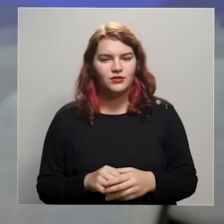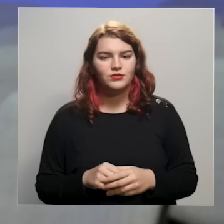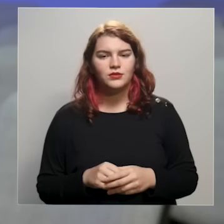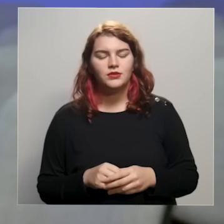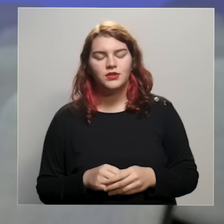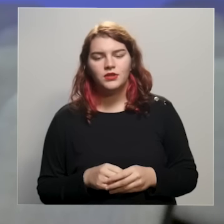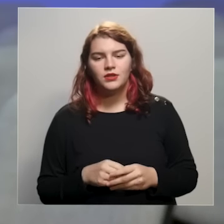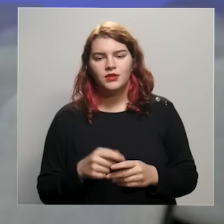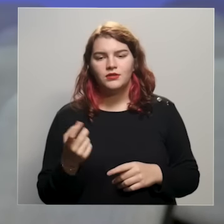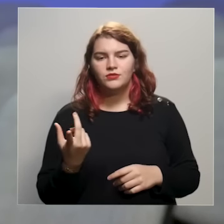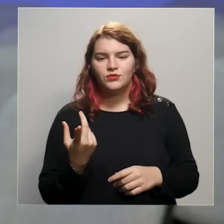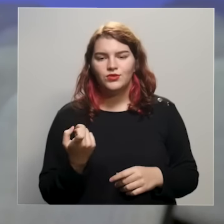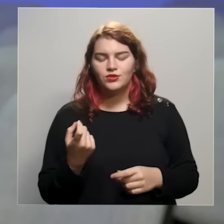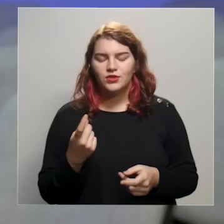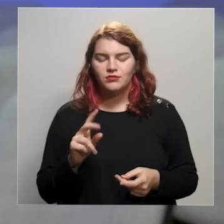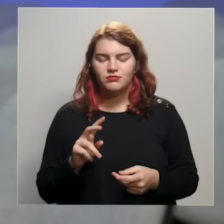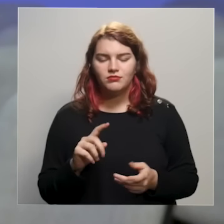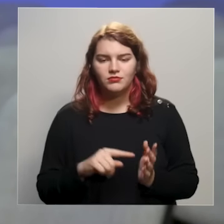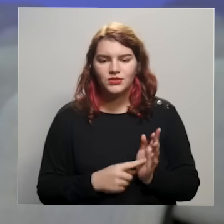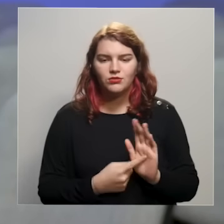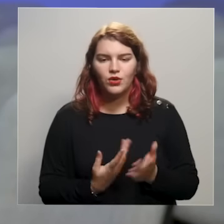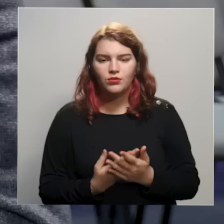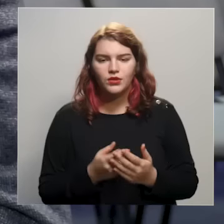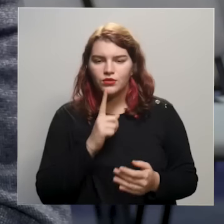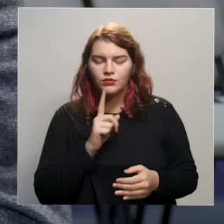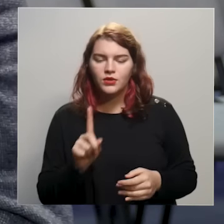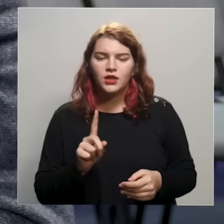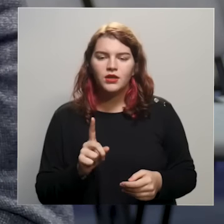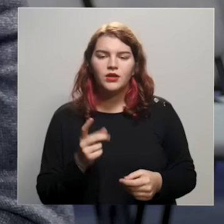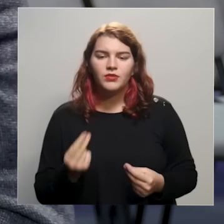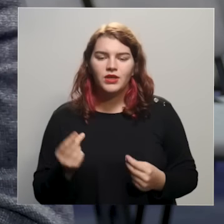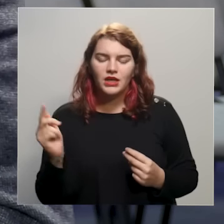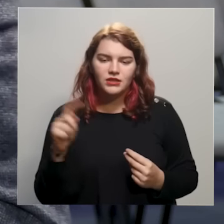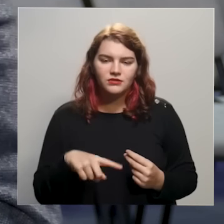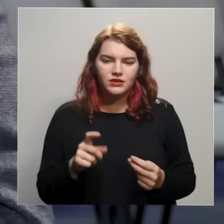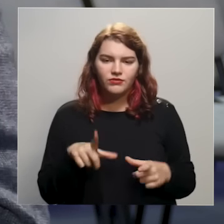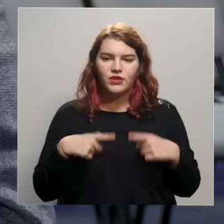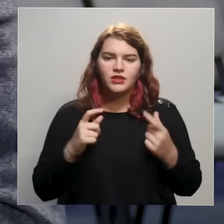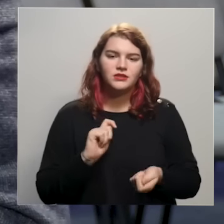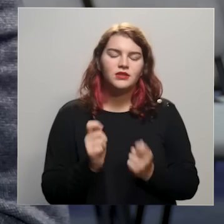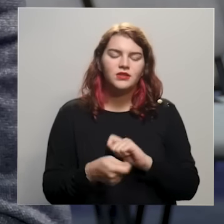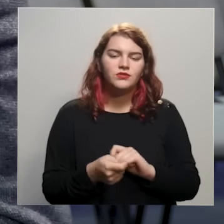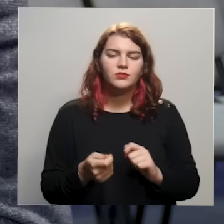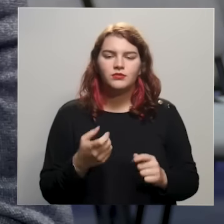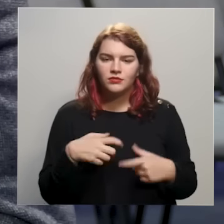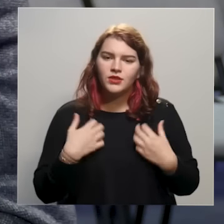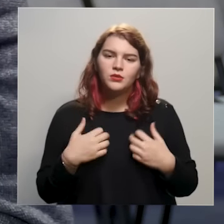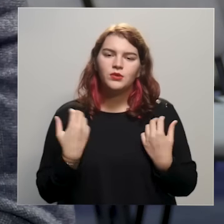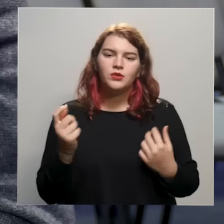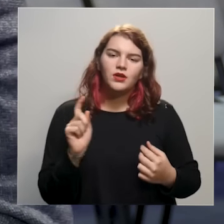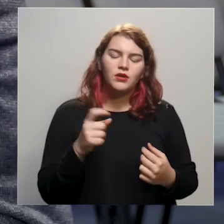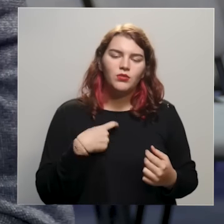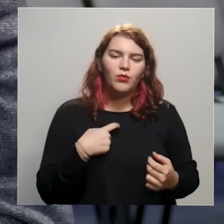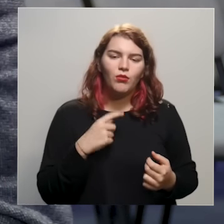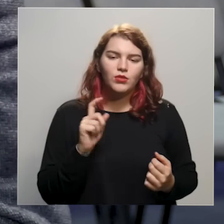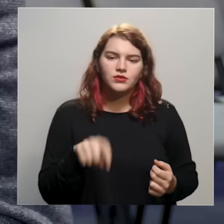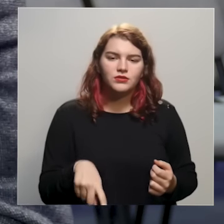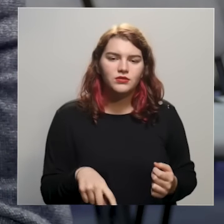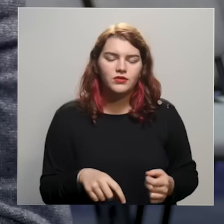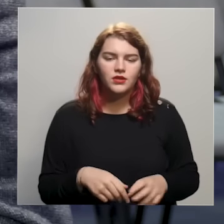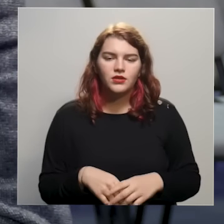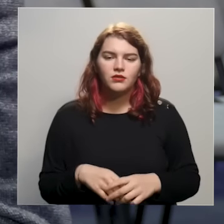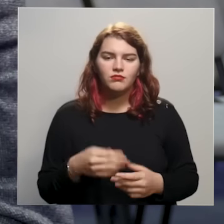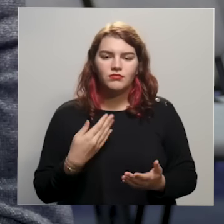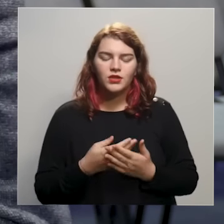cu ceea ce ar reprezenta numele. Bine ați venit la Vieți Transformate. Bine v-am găsit și mă bucur că pot să fiu